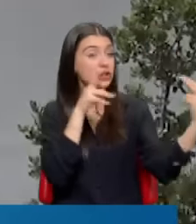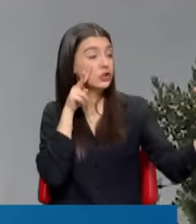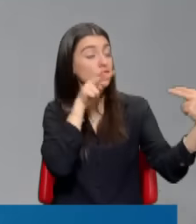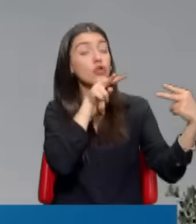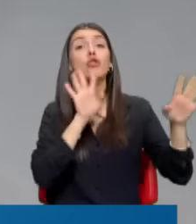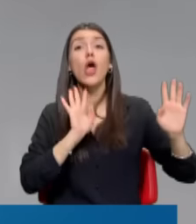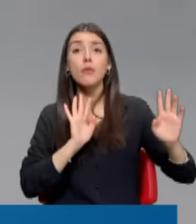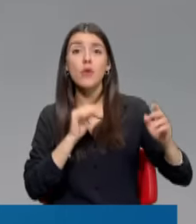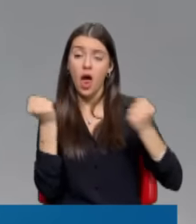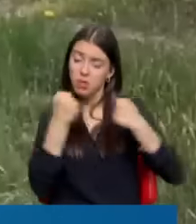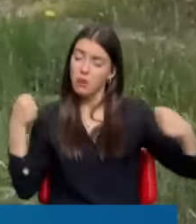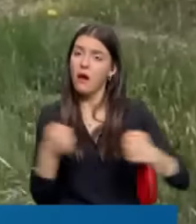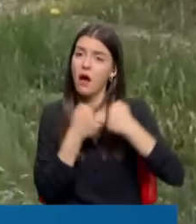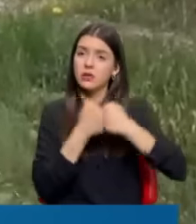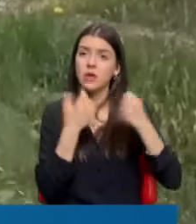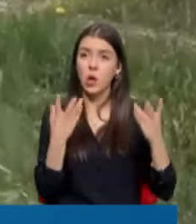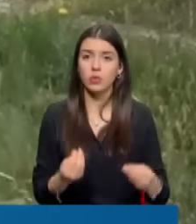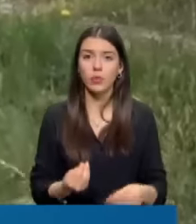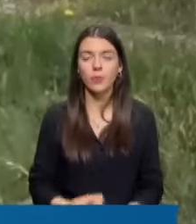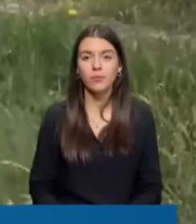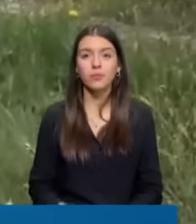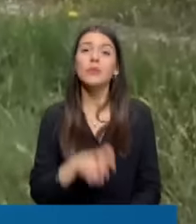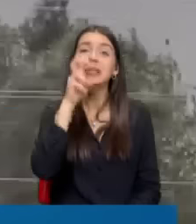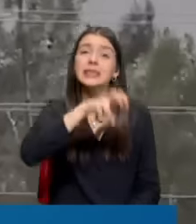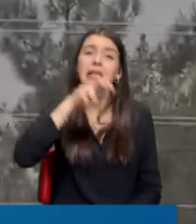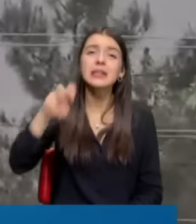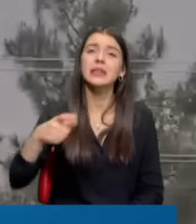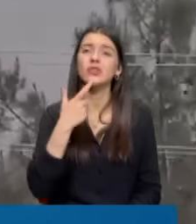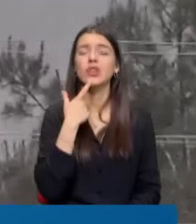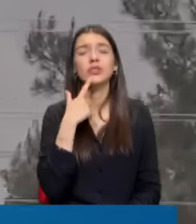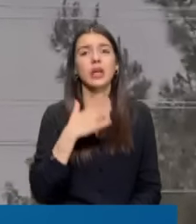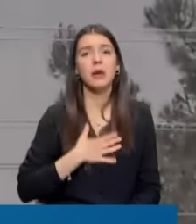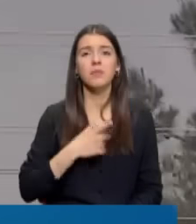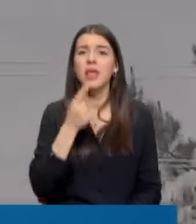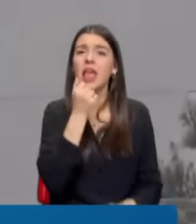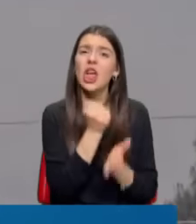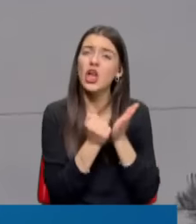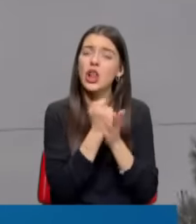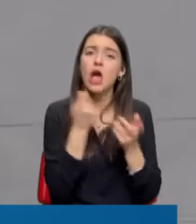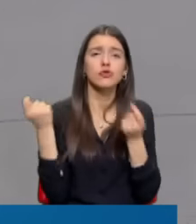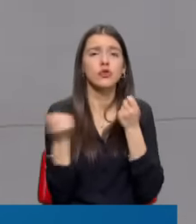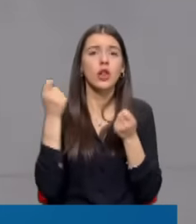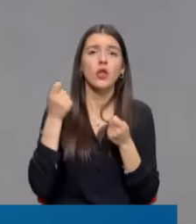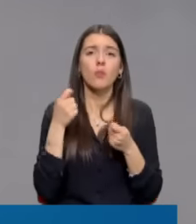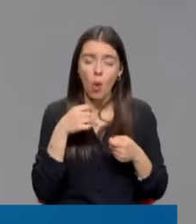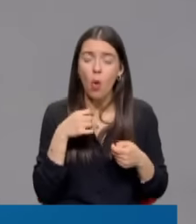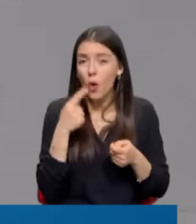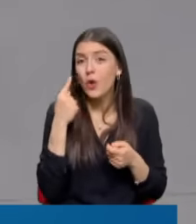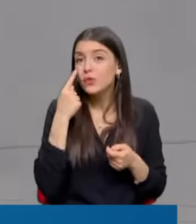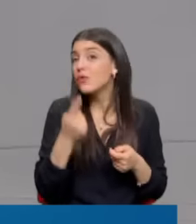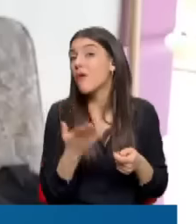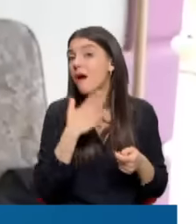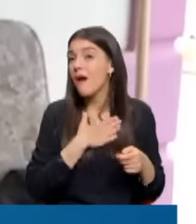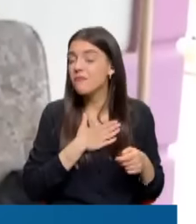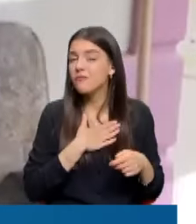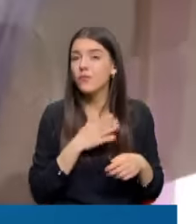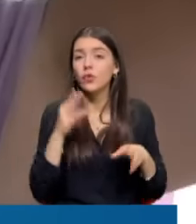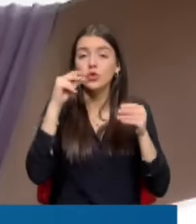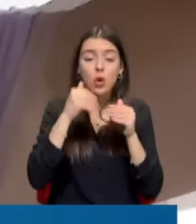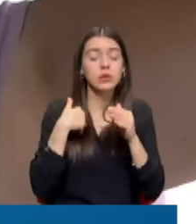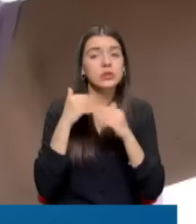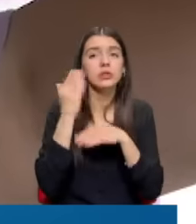görmüyor. Kazalar oluyor. 88 yaşındayım. İlaç kullanıyorum, öksürük ilacı. Tozdan dışarı çıkamıyorum. Geçen